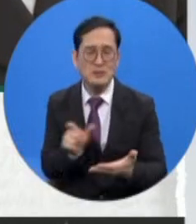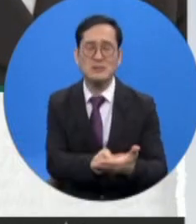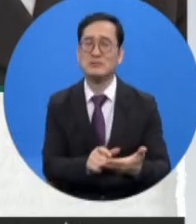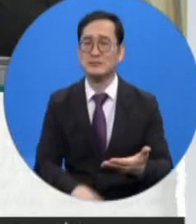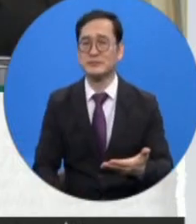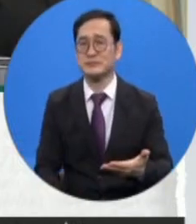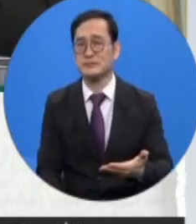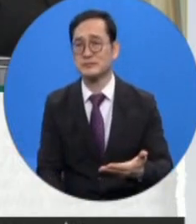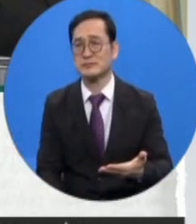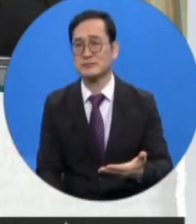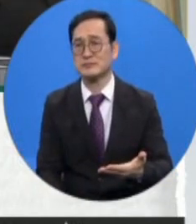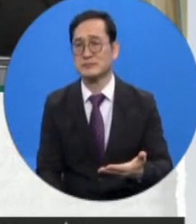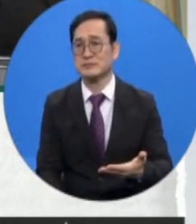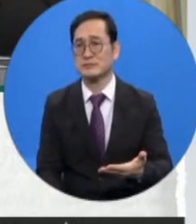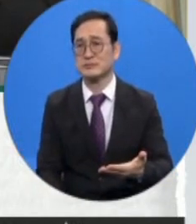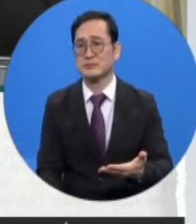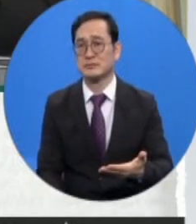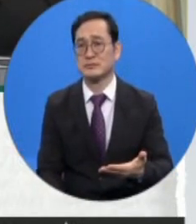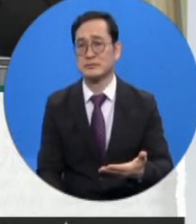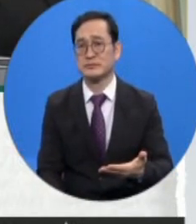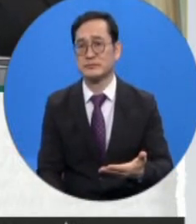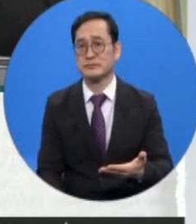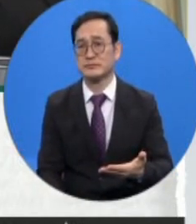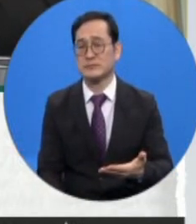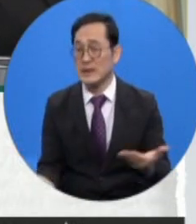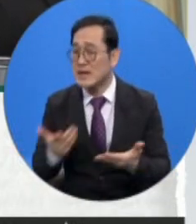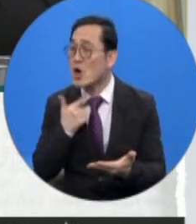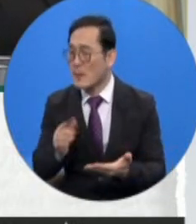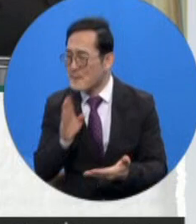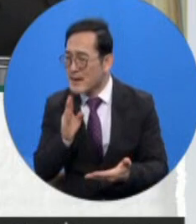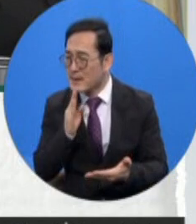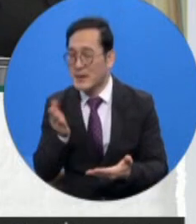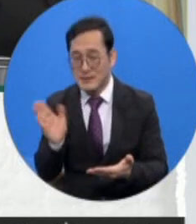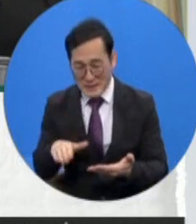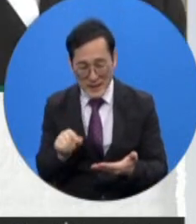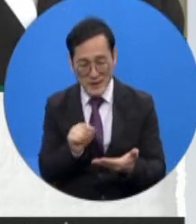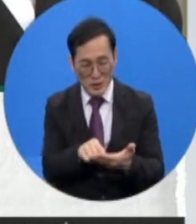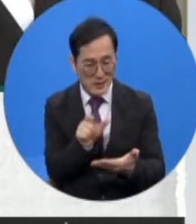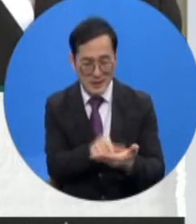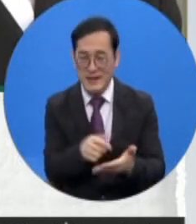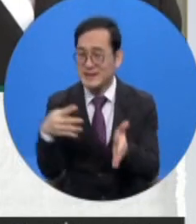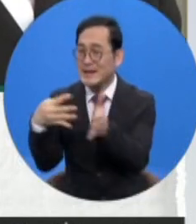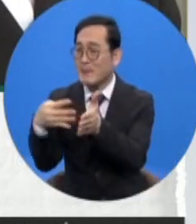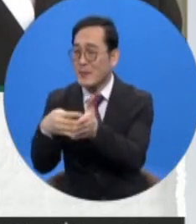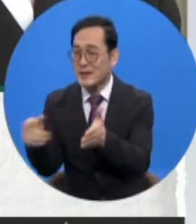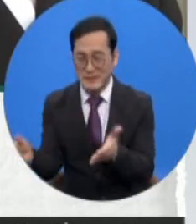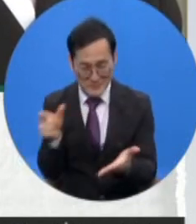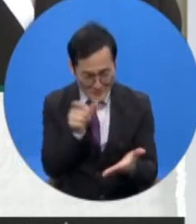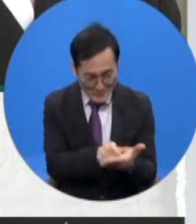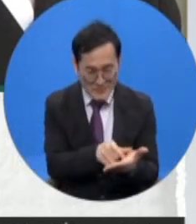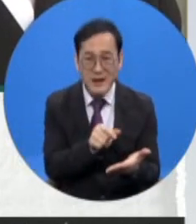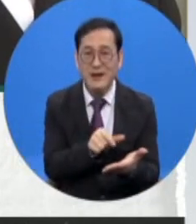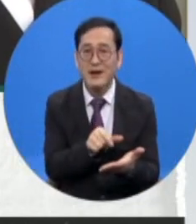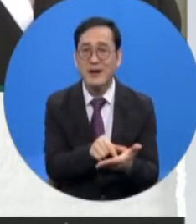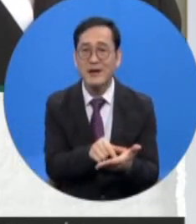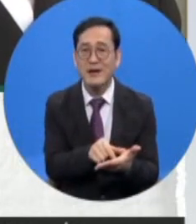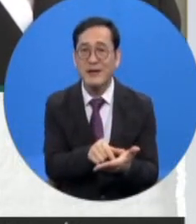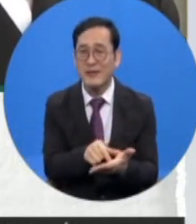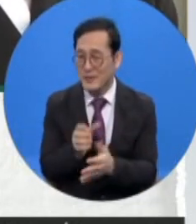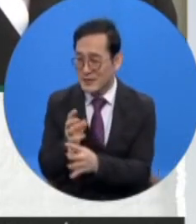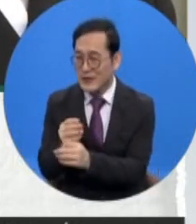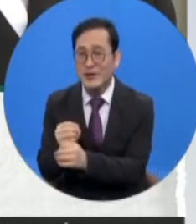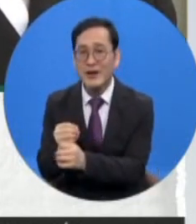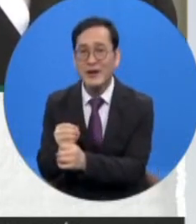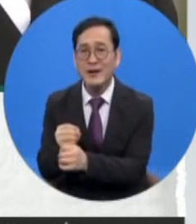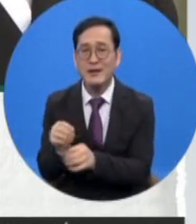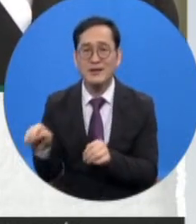허가받은 이 법인에 대한 내용들과는 일부 사실관계가 차이가 있기 때문에 관련된 내용들에 대한 설명을 드렸던 것이고 여기에 대한 경력